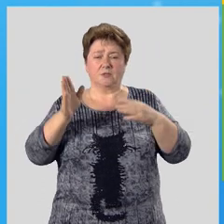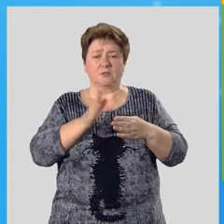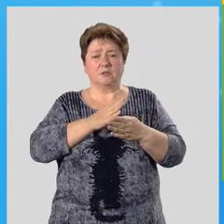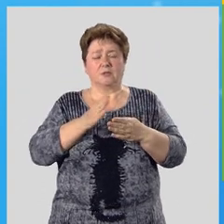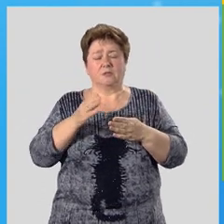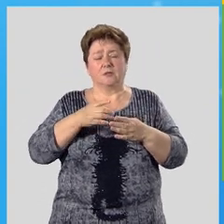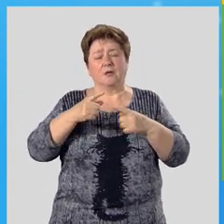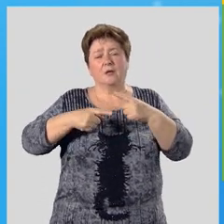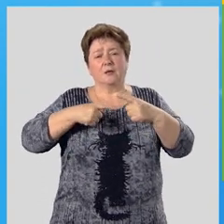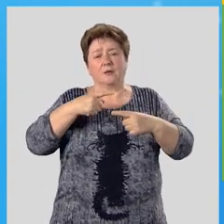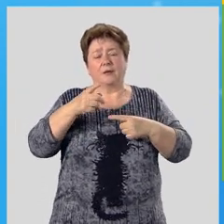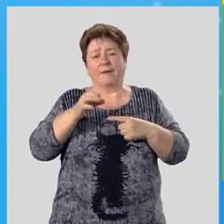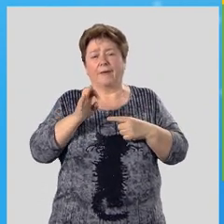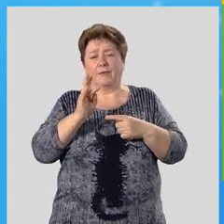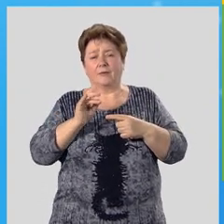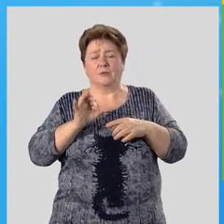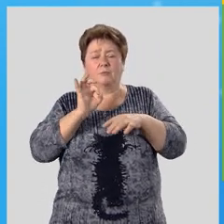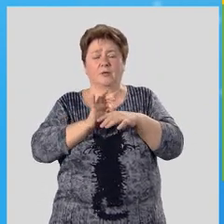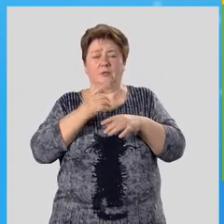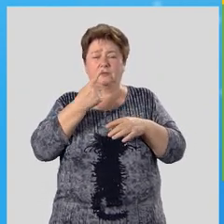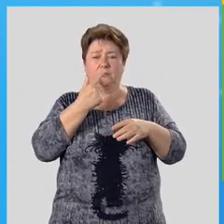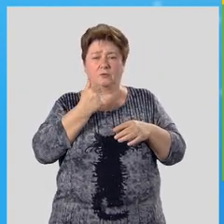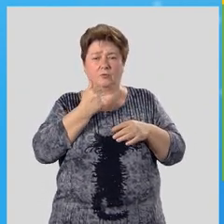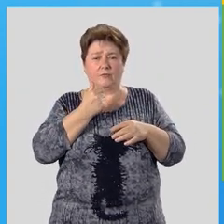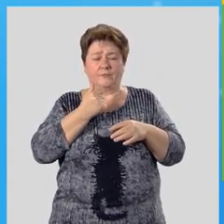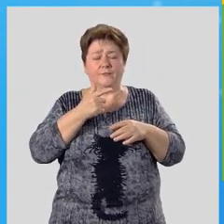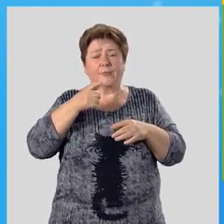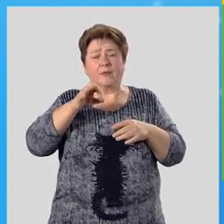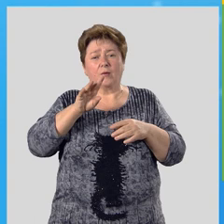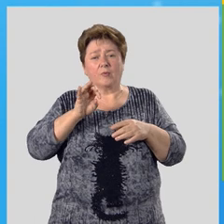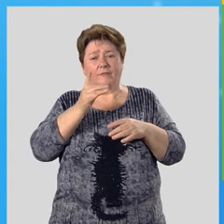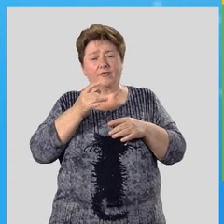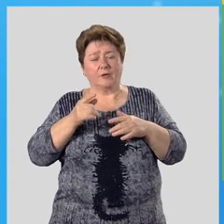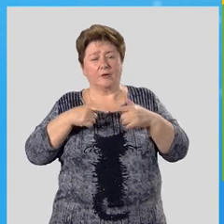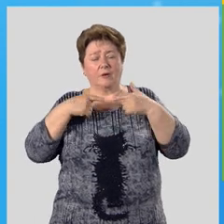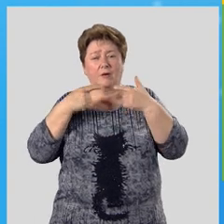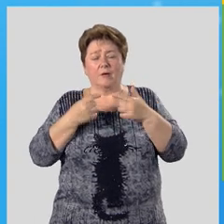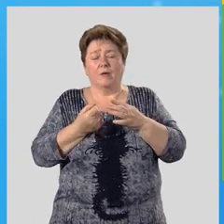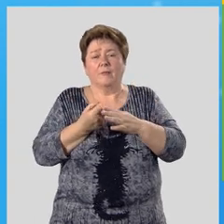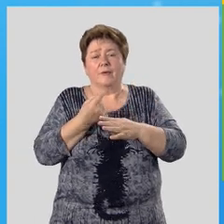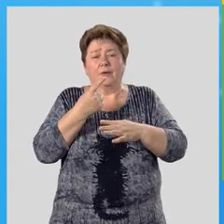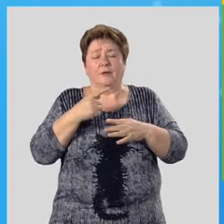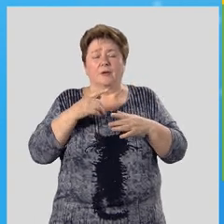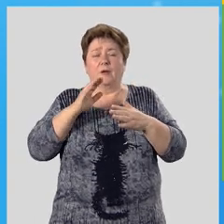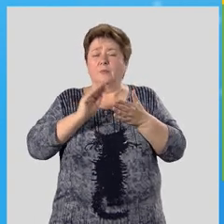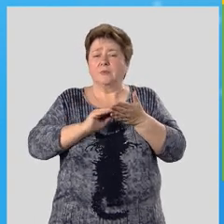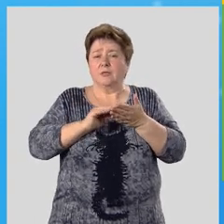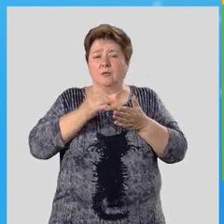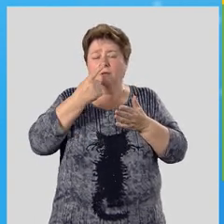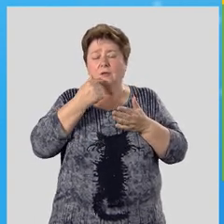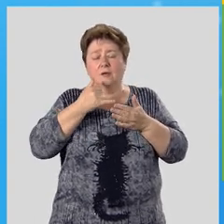среди генетически обусловленных болезней крови. Гемофилия выражается в повышенной